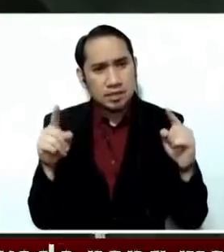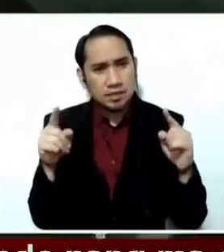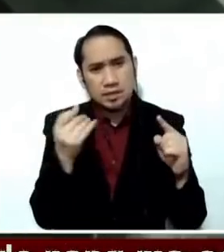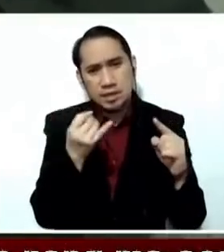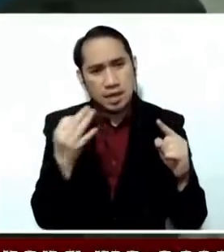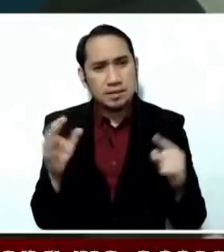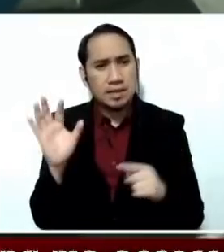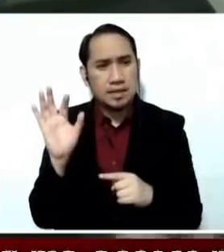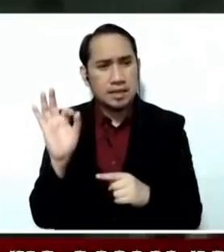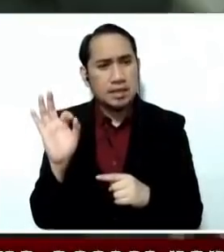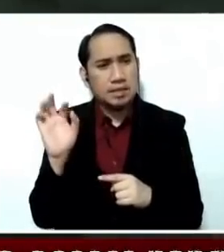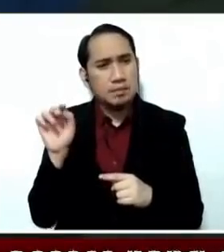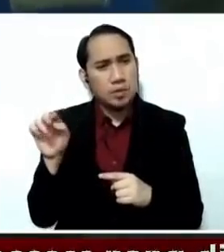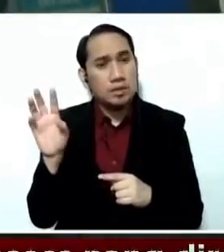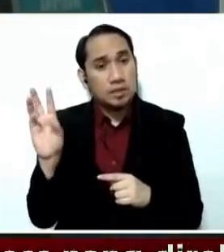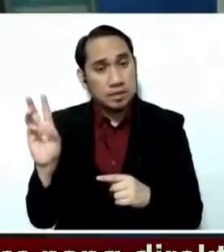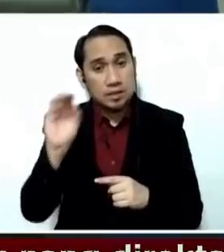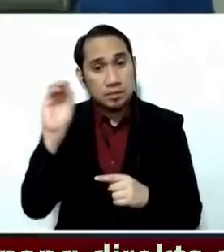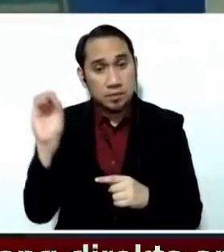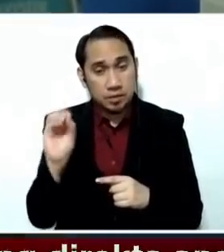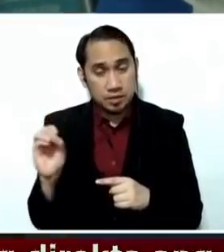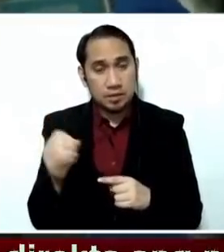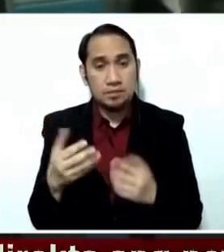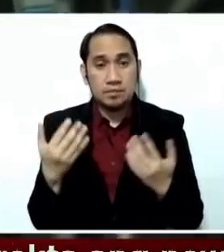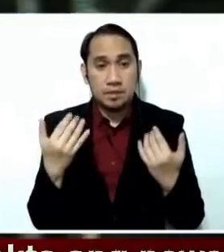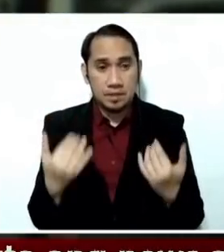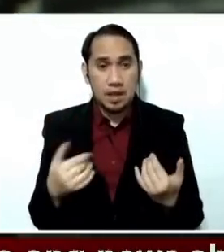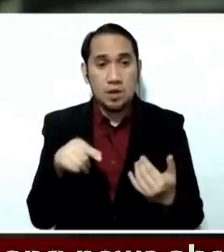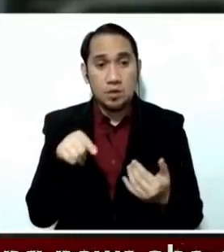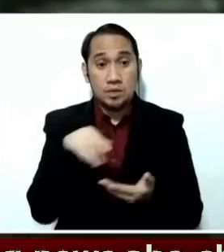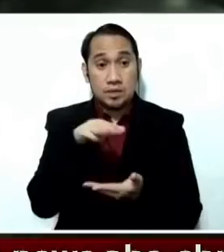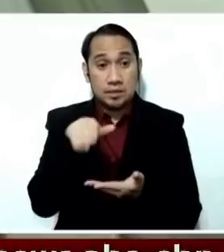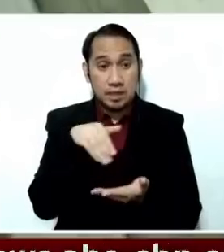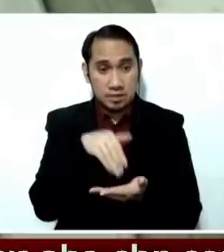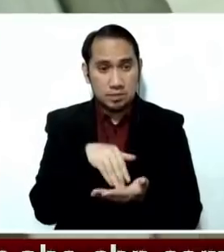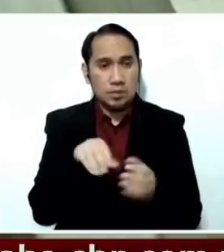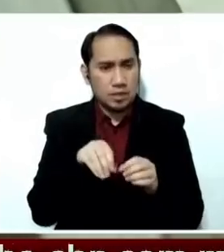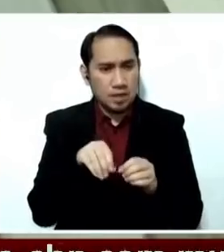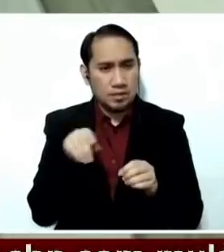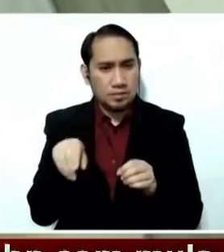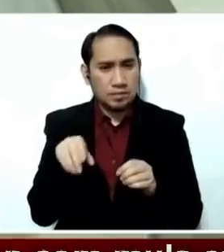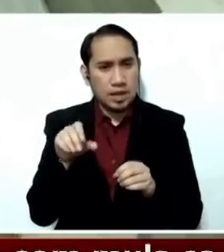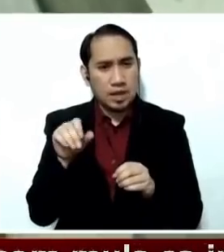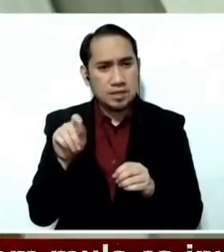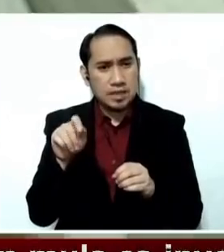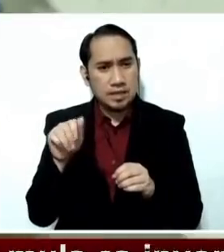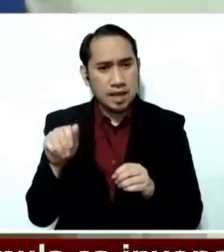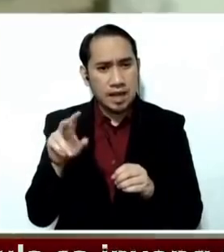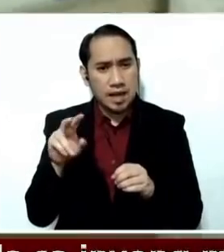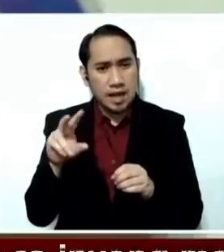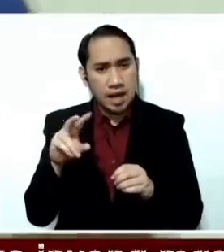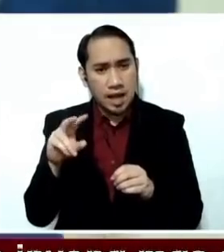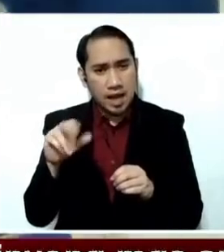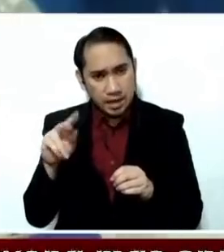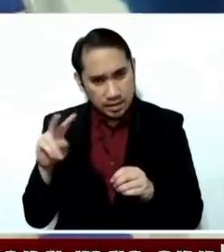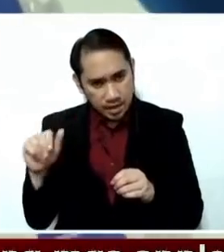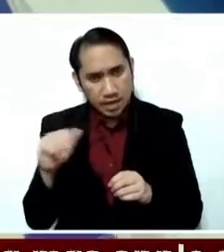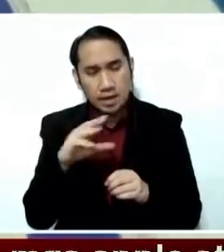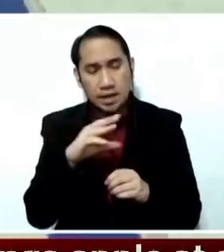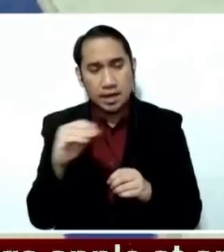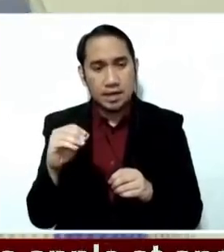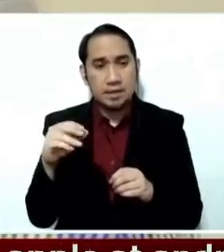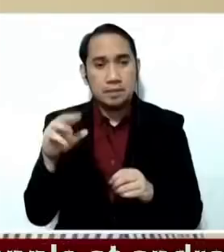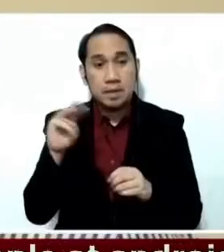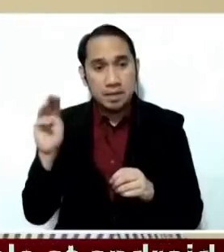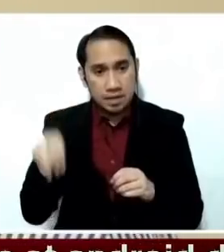Sa dalawang vaccination sites lang muna ang rollout ng bakuna, sa Santa Ana Hospital at Ospital ng Maynila, para muna ito sa health